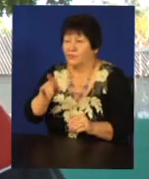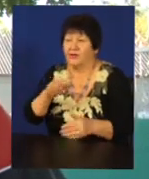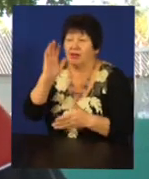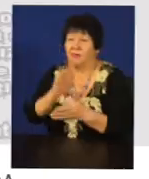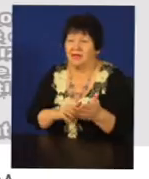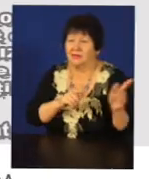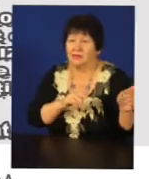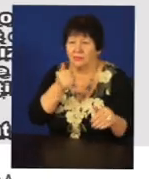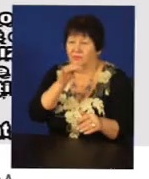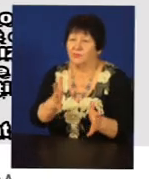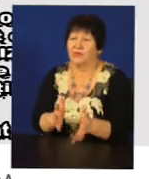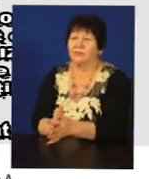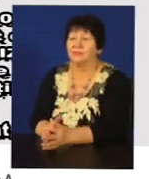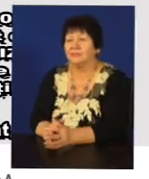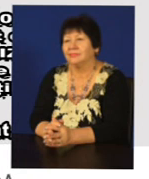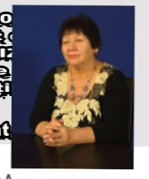poate.